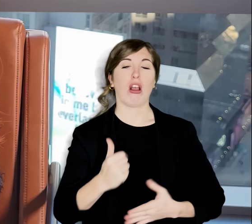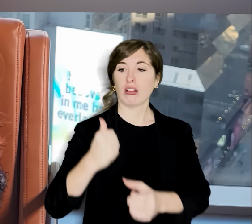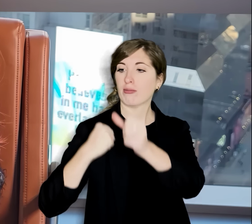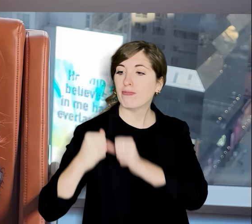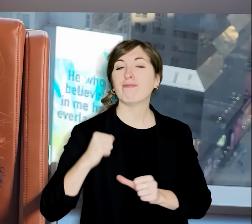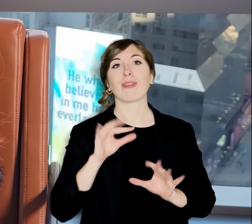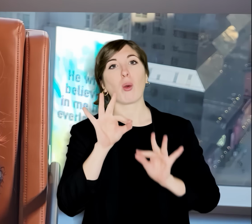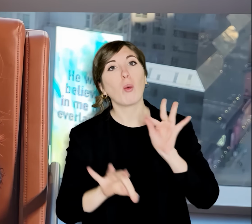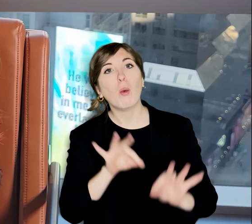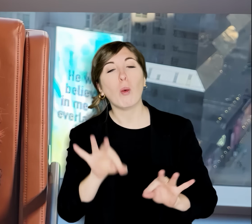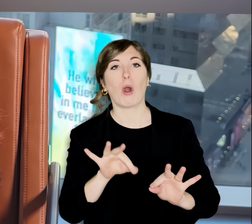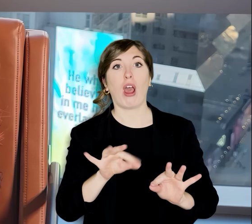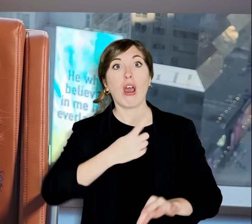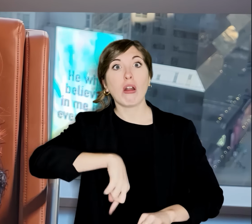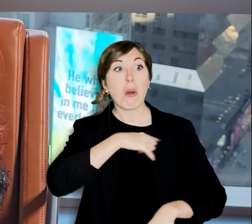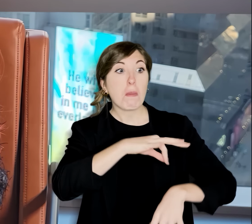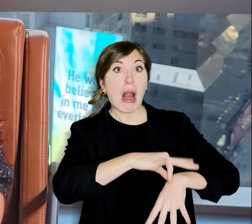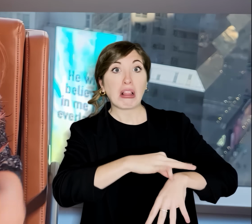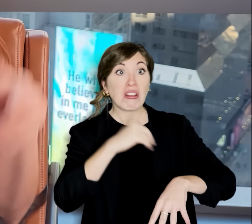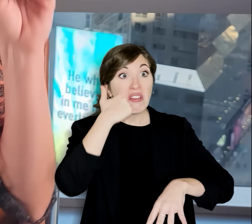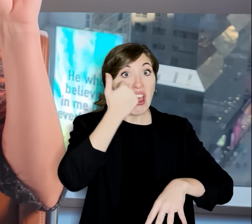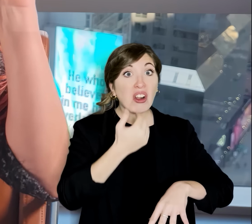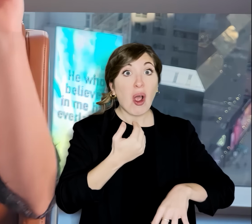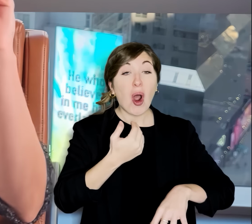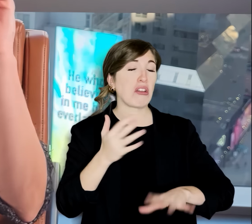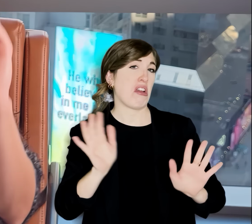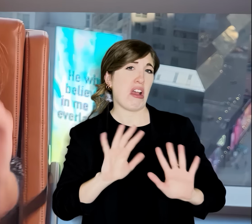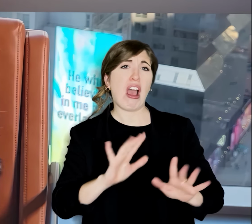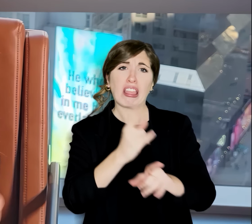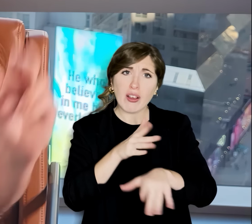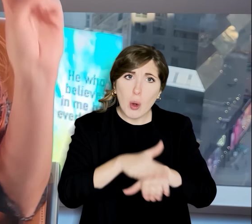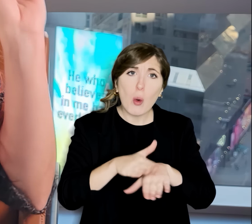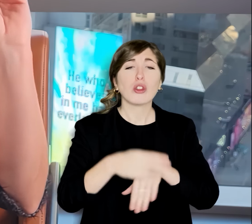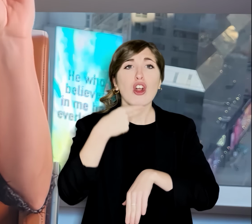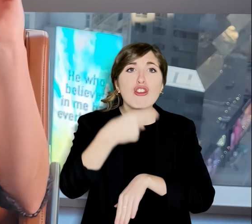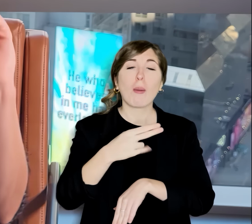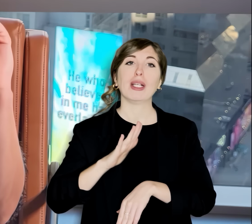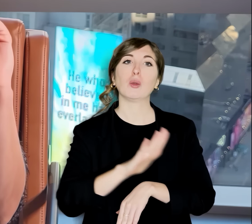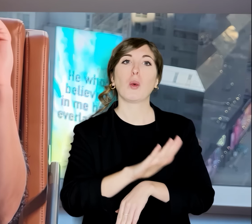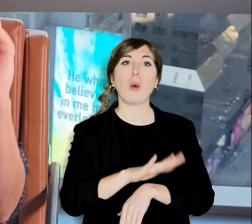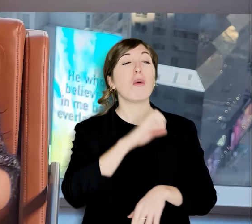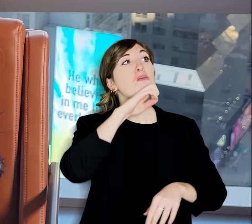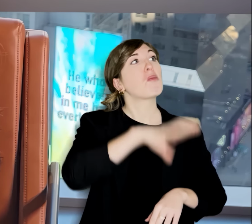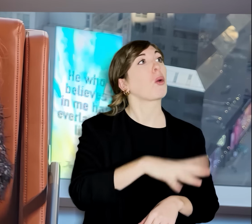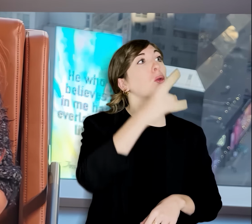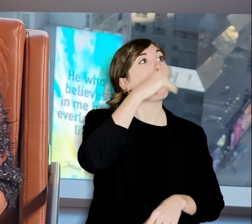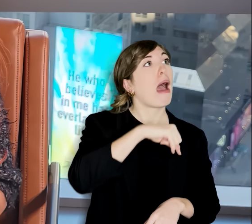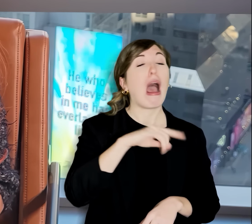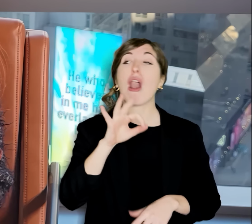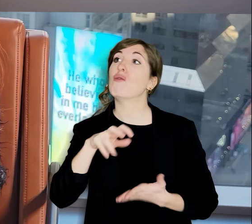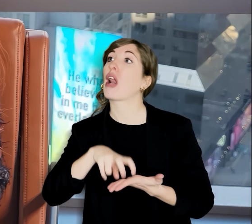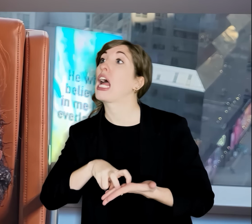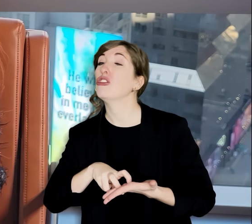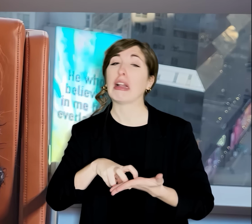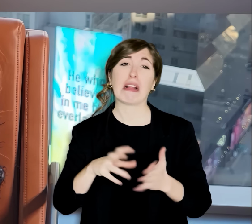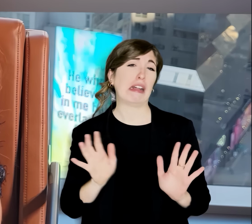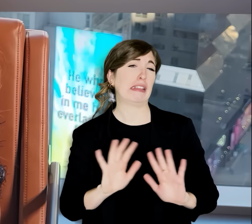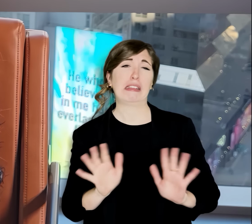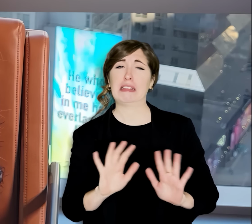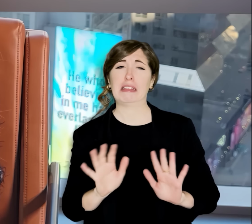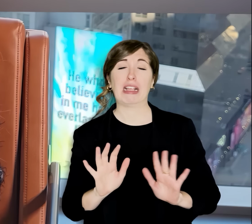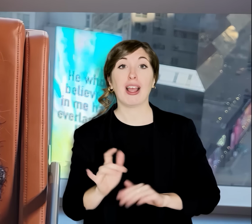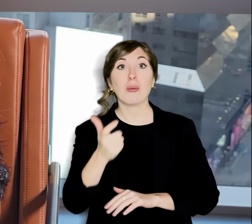malattie dobbiamo chiamarle col loro nome non un brutto male o Una fragilità Ecco perché io sono